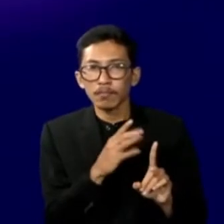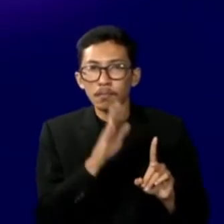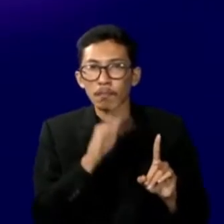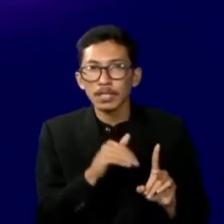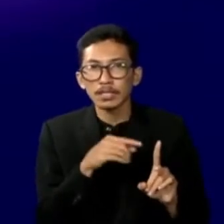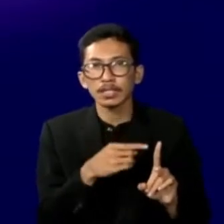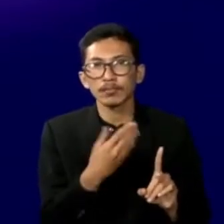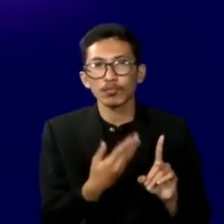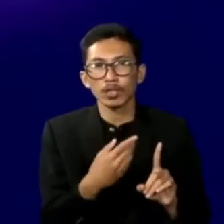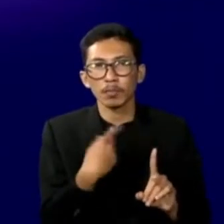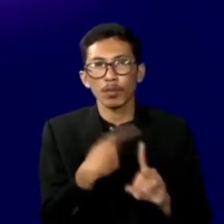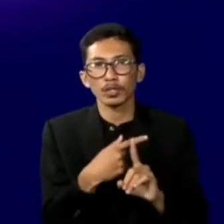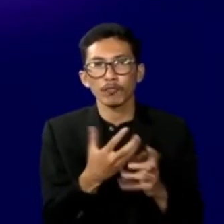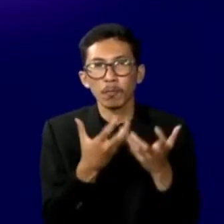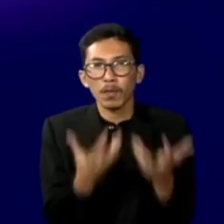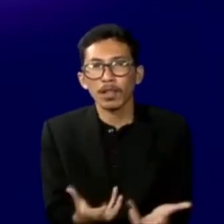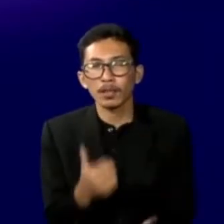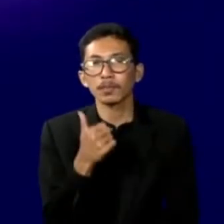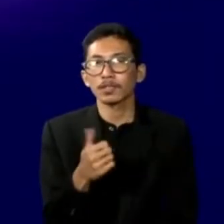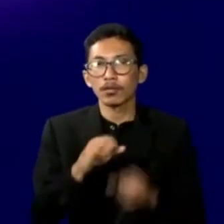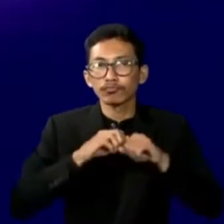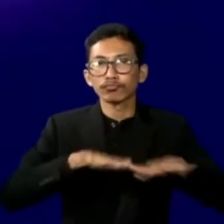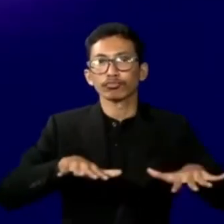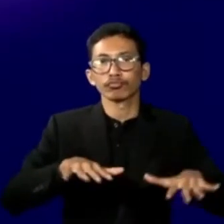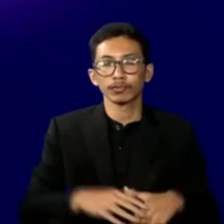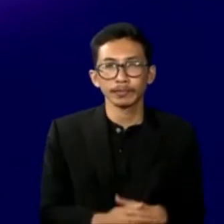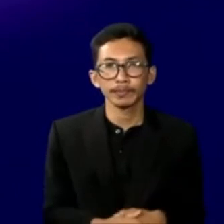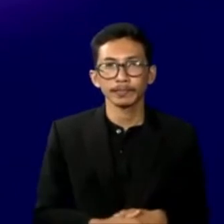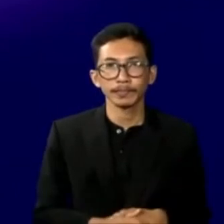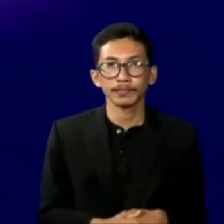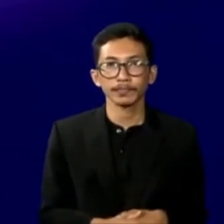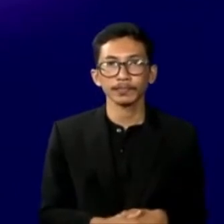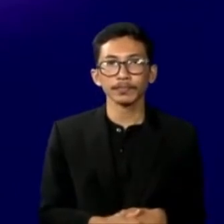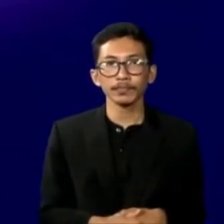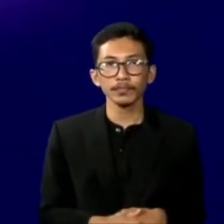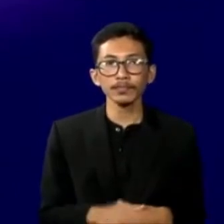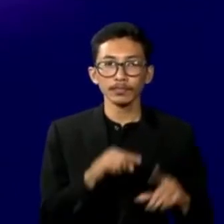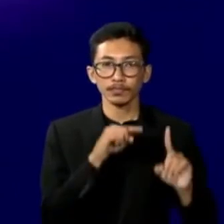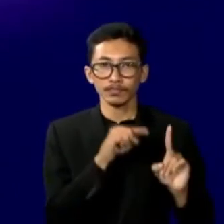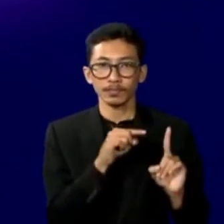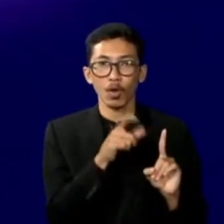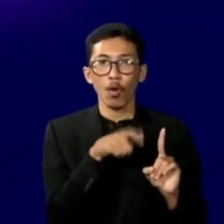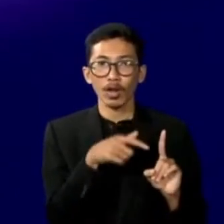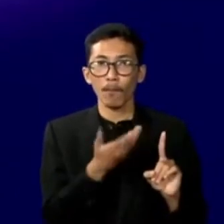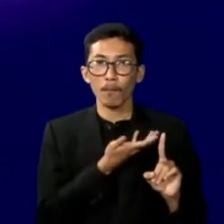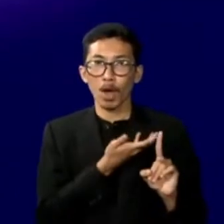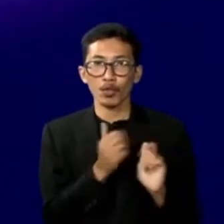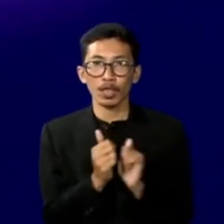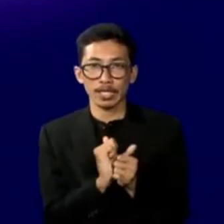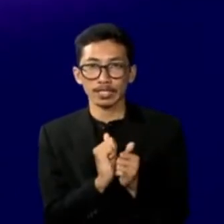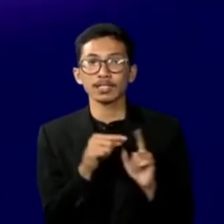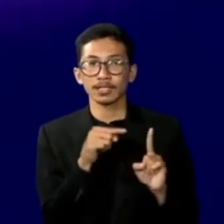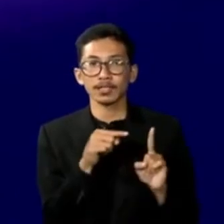dan mungkin malah akan memproduksi Wasana itu makanya catatan orang yang mau di tas itu bisa dikatakan